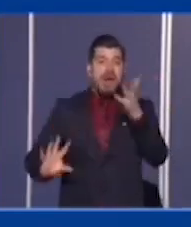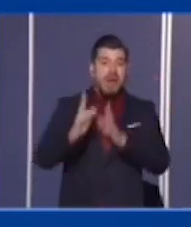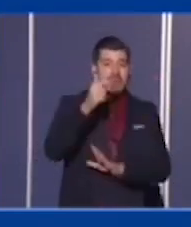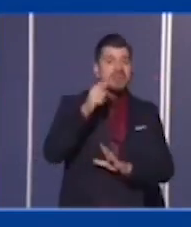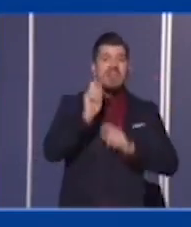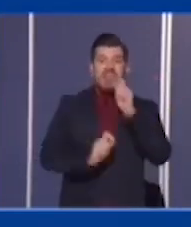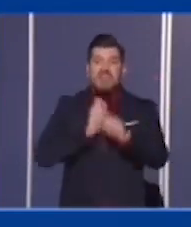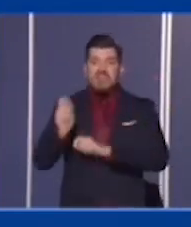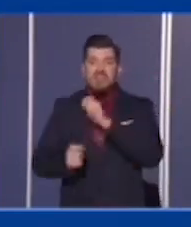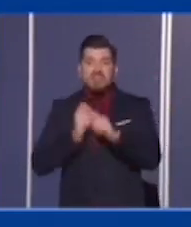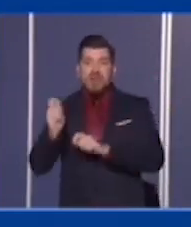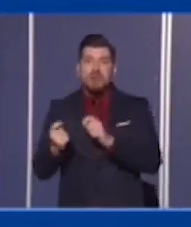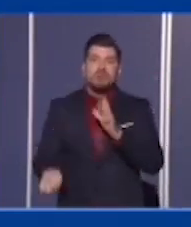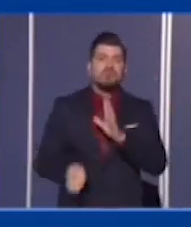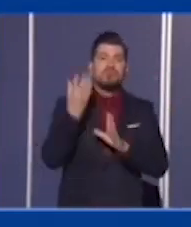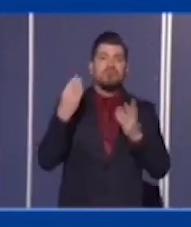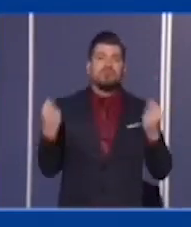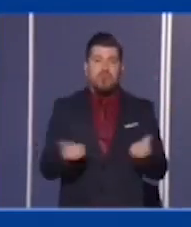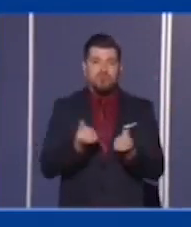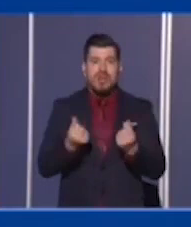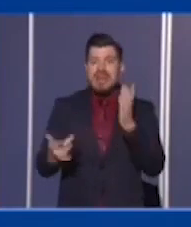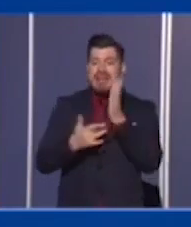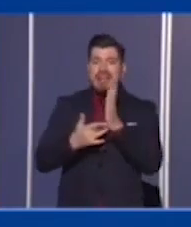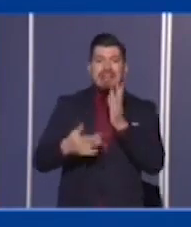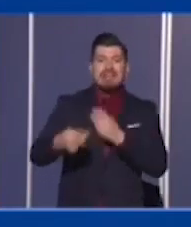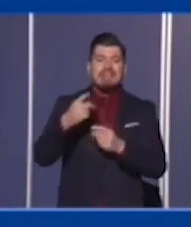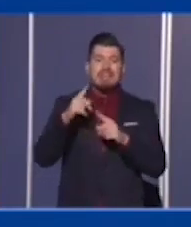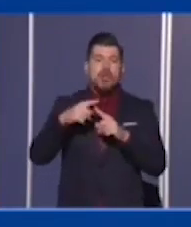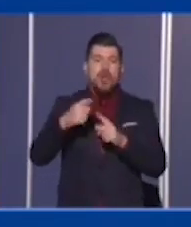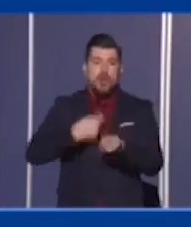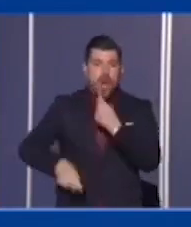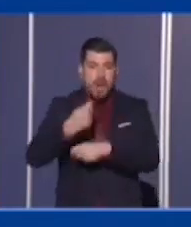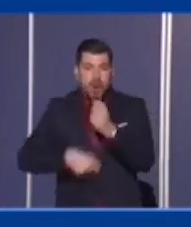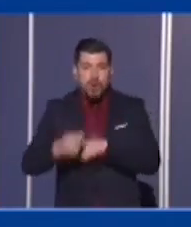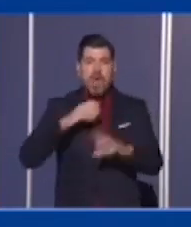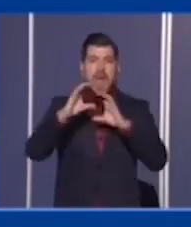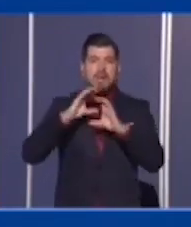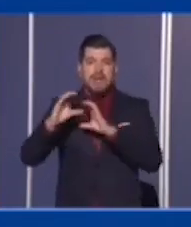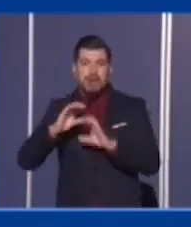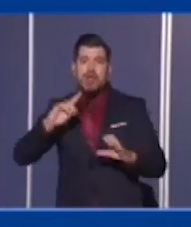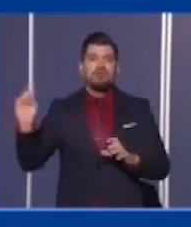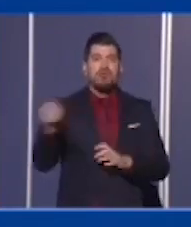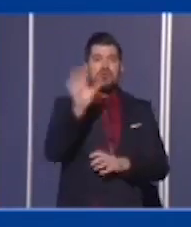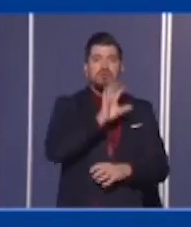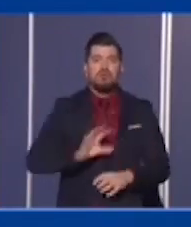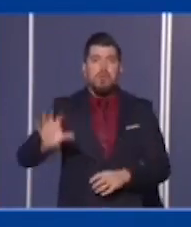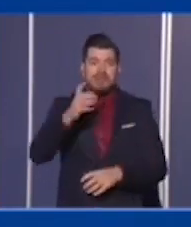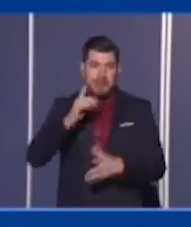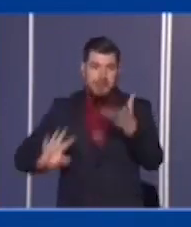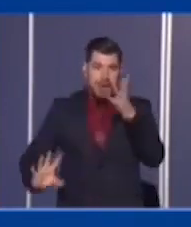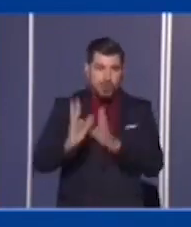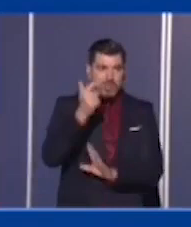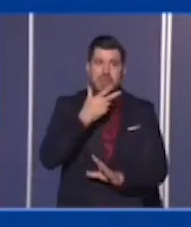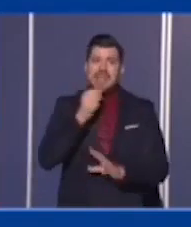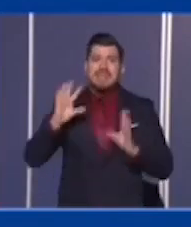Οι τεχνολογικές ανακαλύψεις των τελευταίων ετών στο ηλεκτρονικό εμπόριο, στις επικοινωνίες και σε όλους τους τομείς της παραγωγής έχουν δημιουργήσει